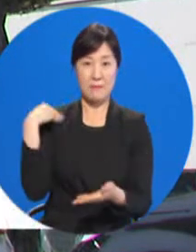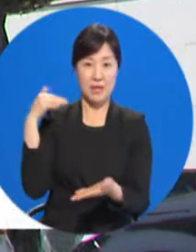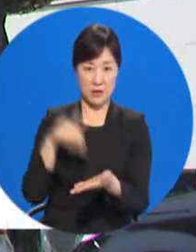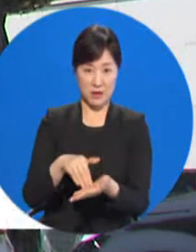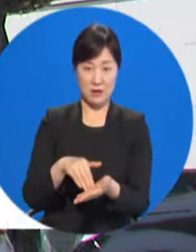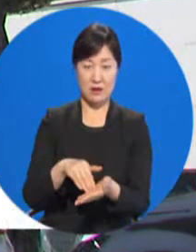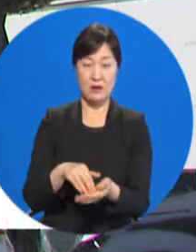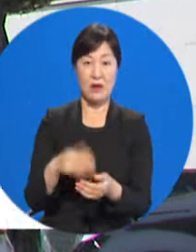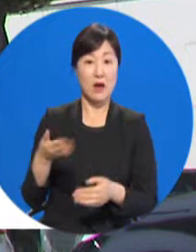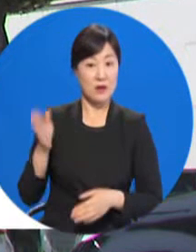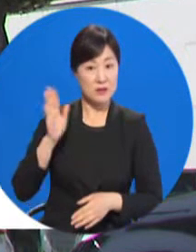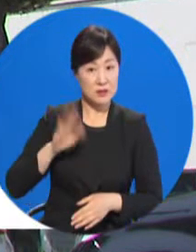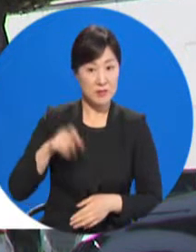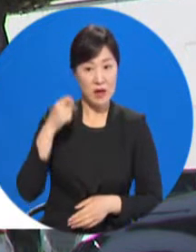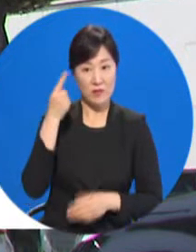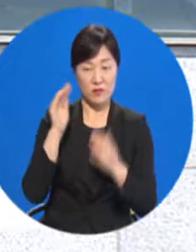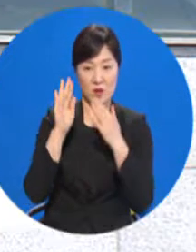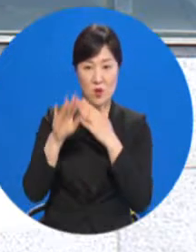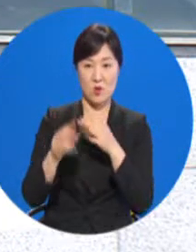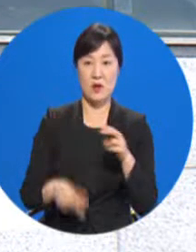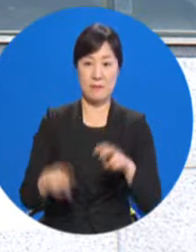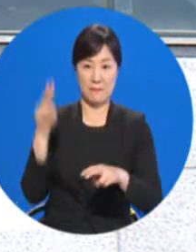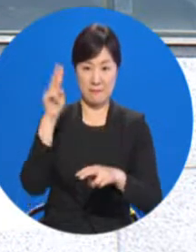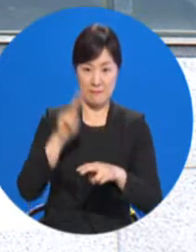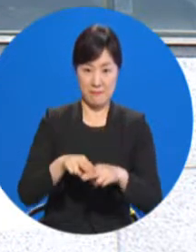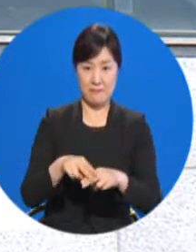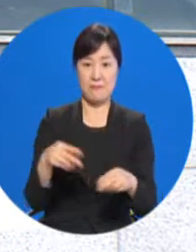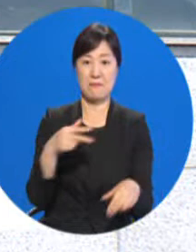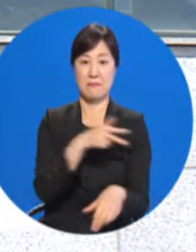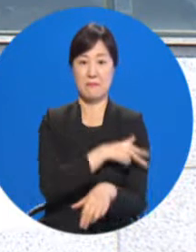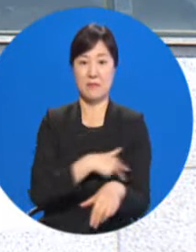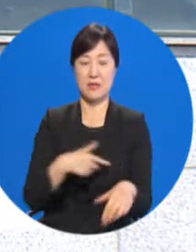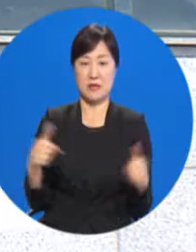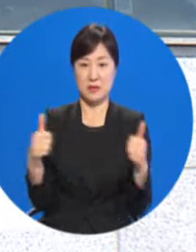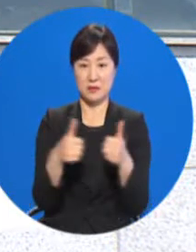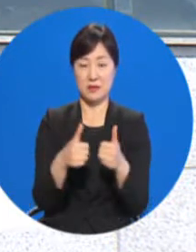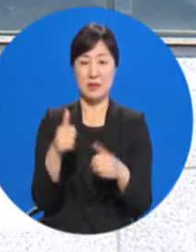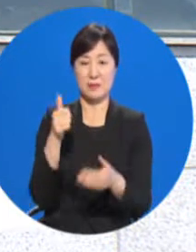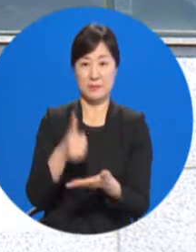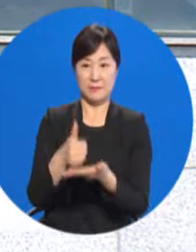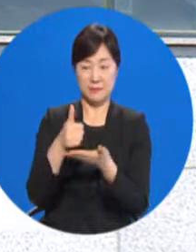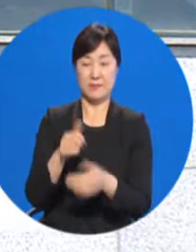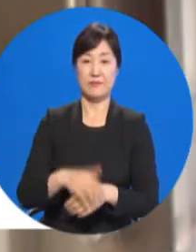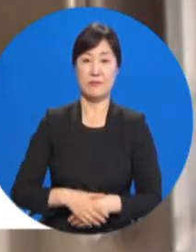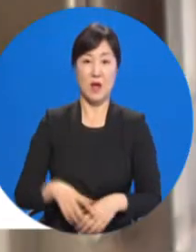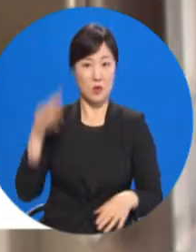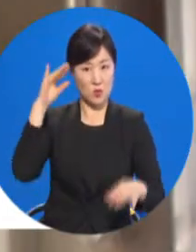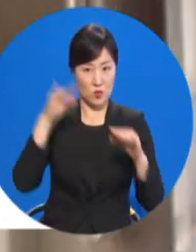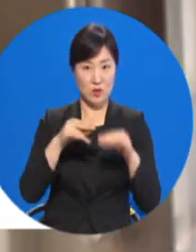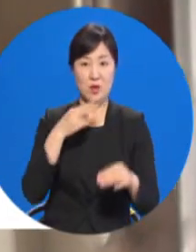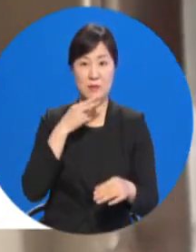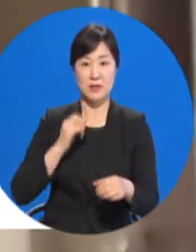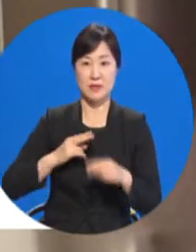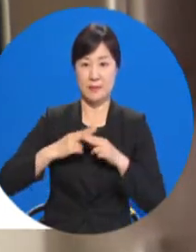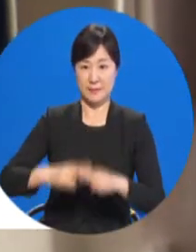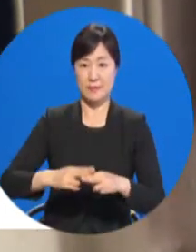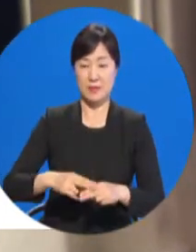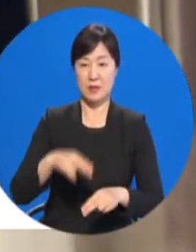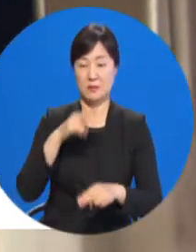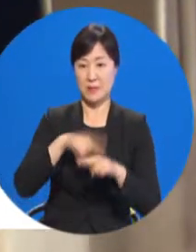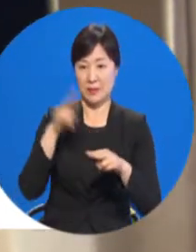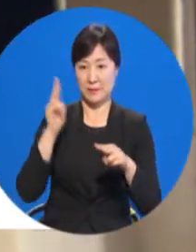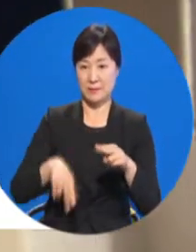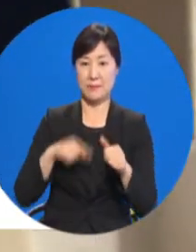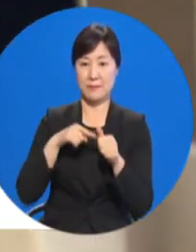뒤 이사장으로 선임된 강 전 총장의 아들인 강모 씨는 지난 27일 이사회의 동의 없이 서영원 총장을 의원